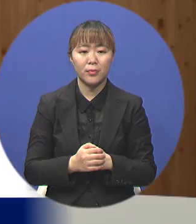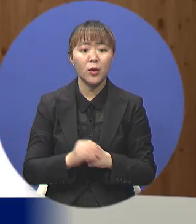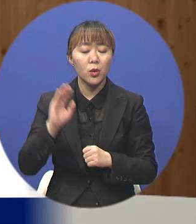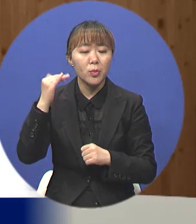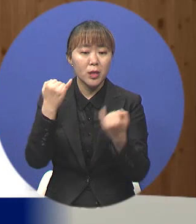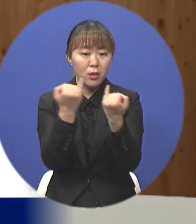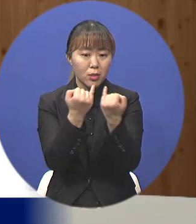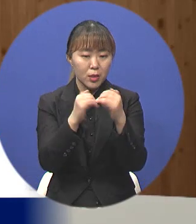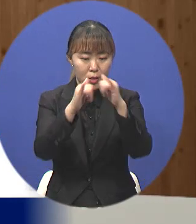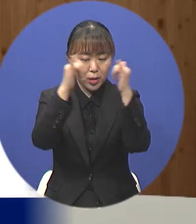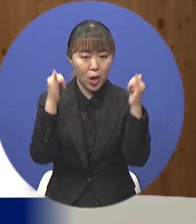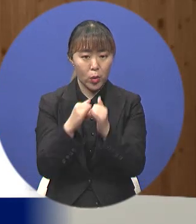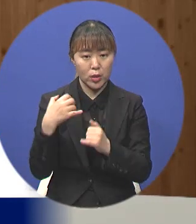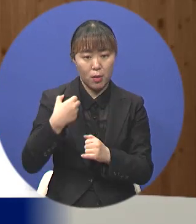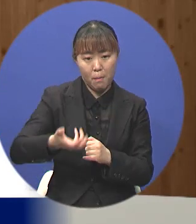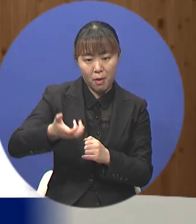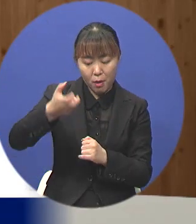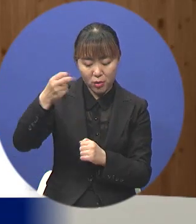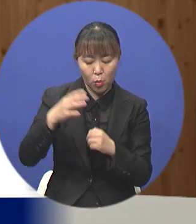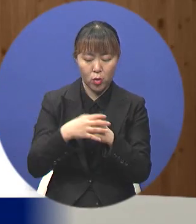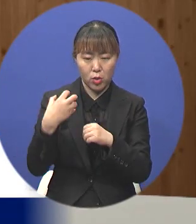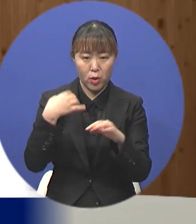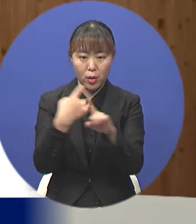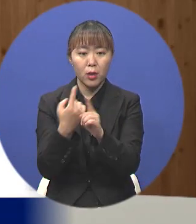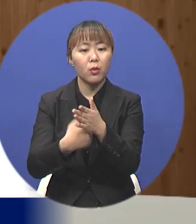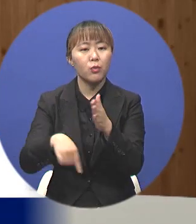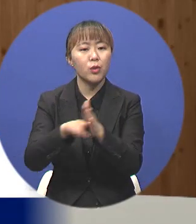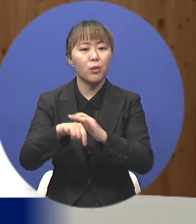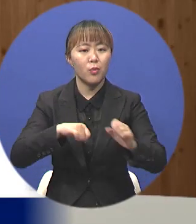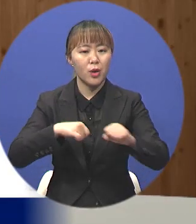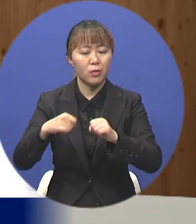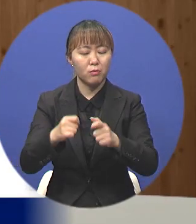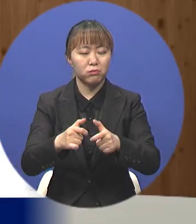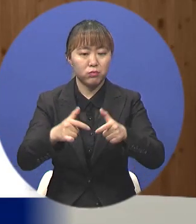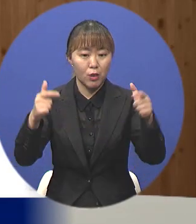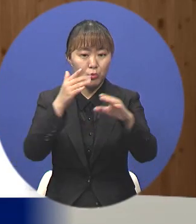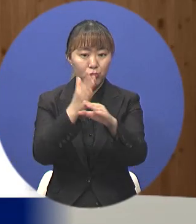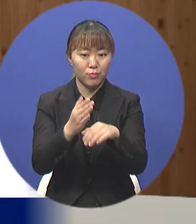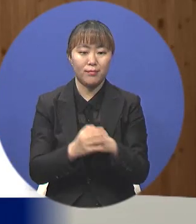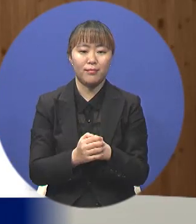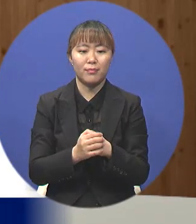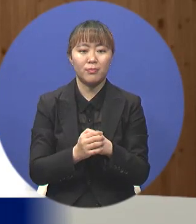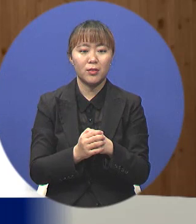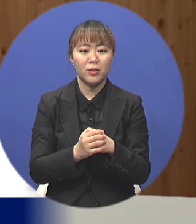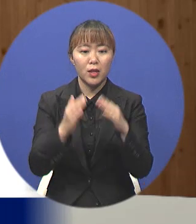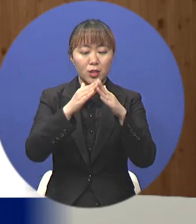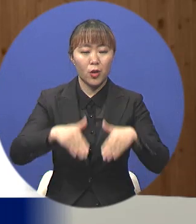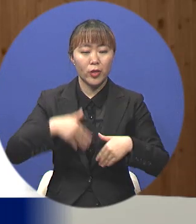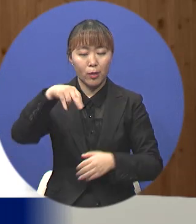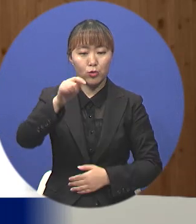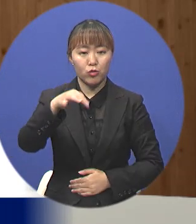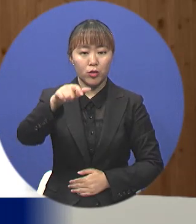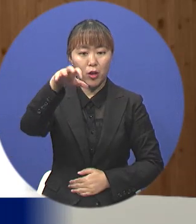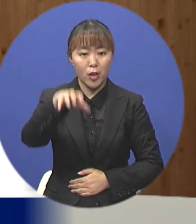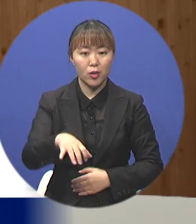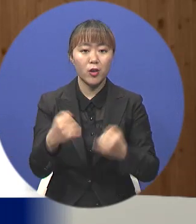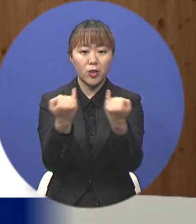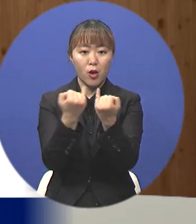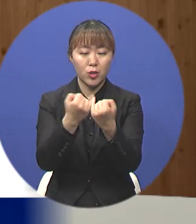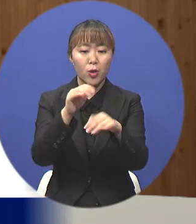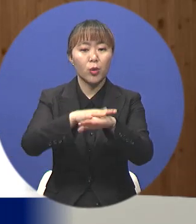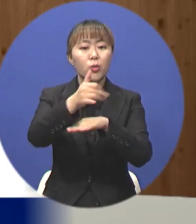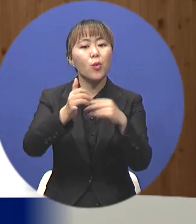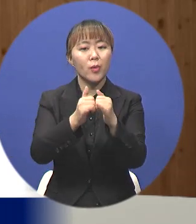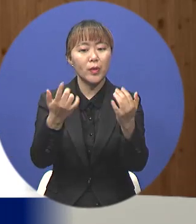최근 여성들의 사회적 지위 향상과 역할 개선을 위한 움직임이 활발한데요. 전남 순천에서도 여성 농업인들을 위한